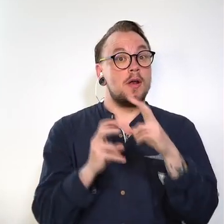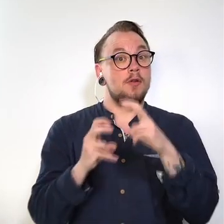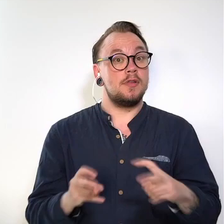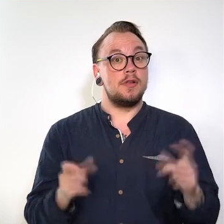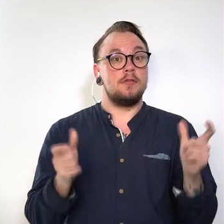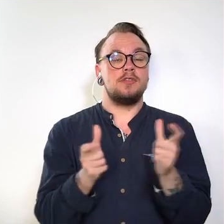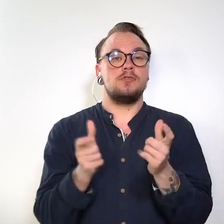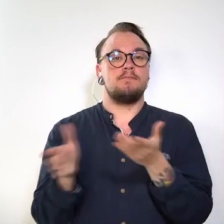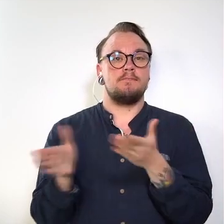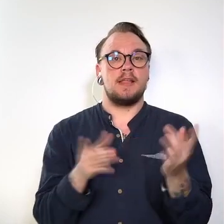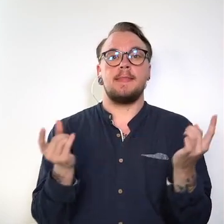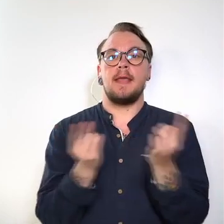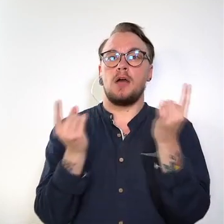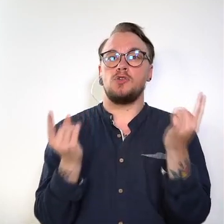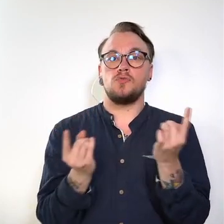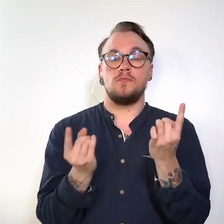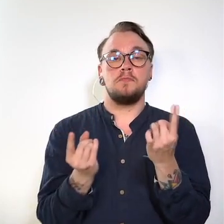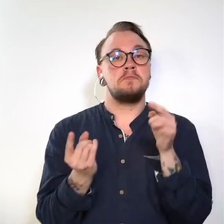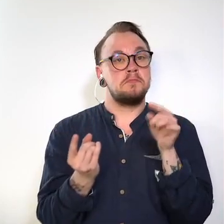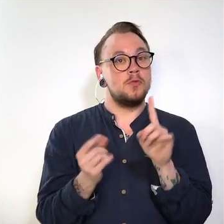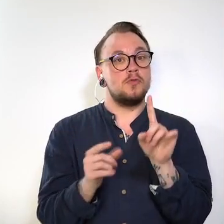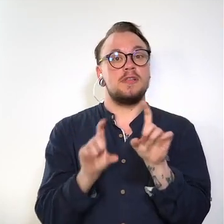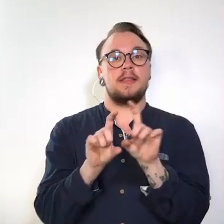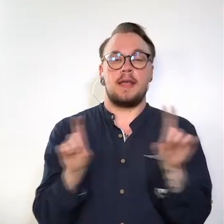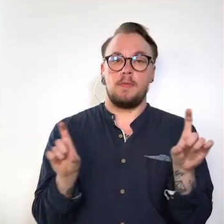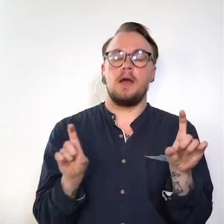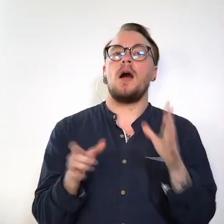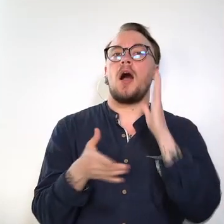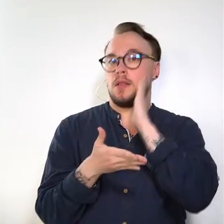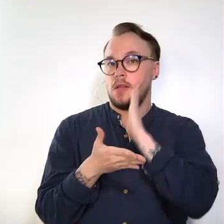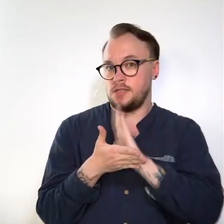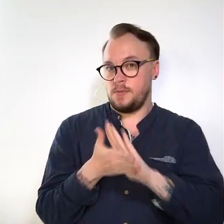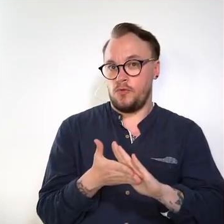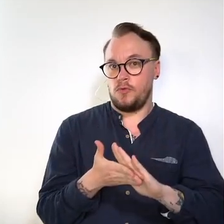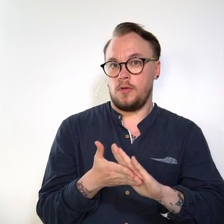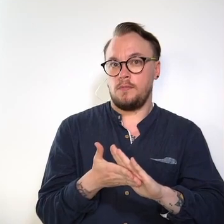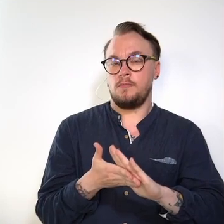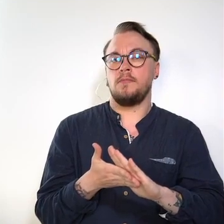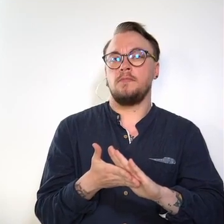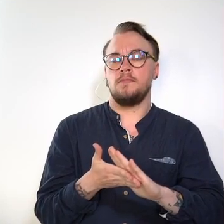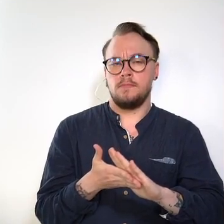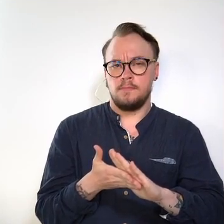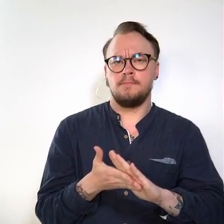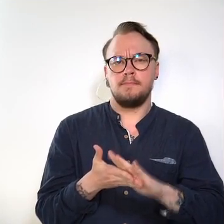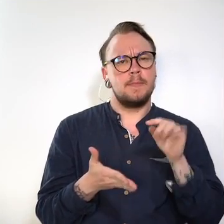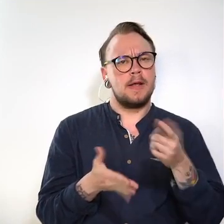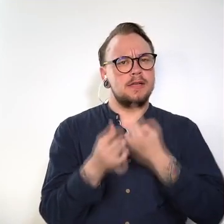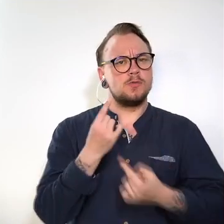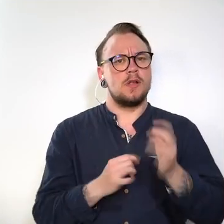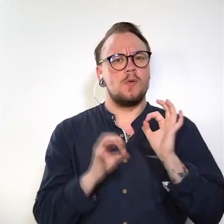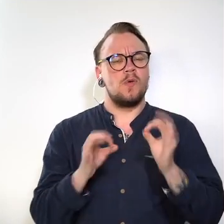tämmöistä tilaisuutta, jonka yhtenä teemana on anteeksi pyytämisen mahdollisuus, joka on tämän tietty keskustelu lähtenyt liikkeelle